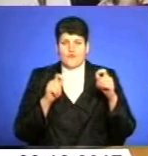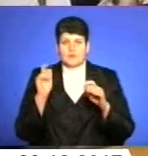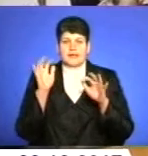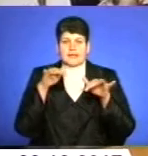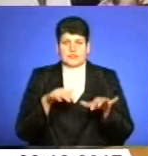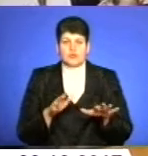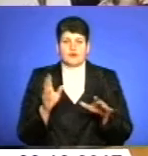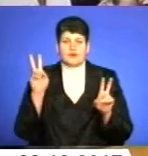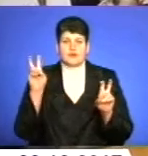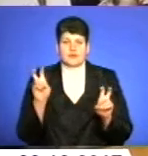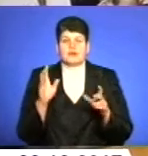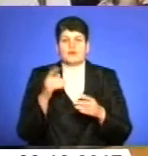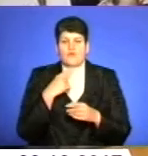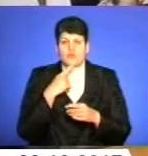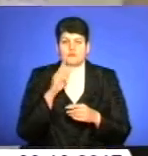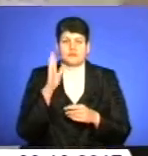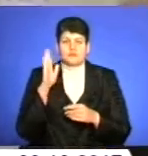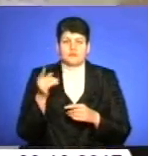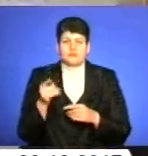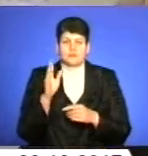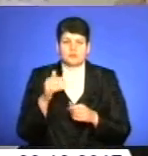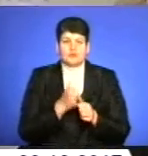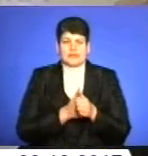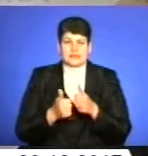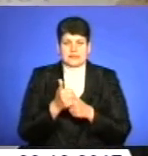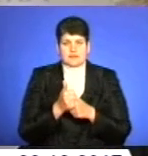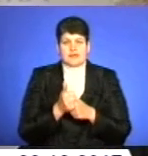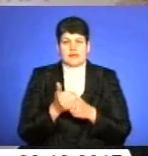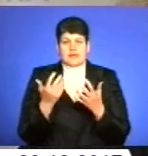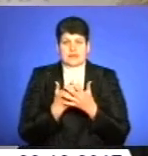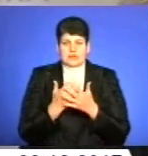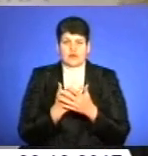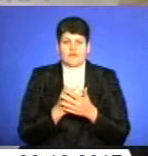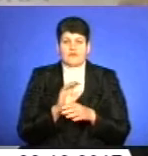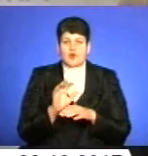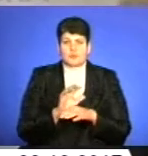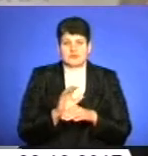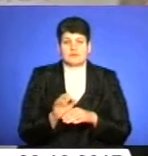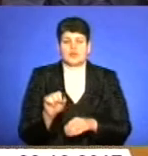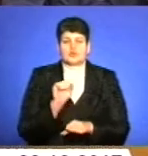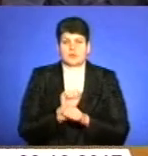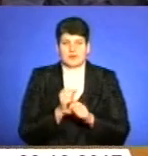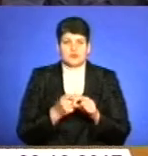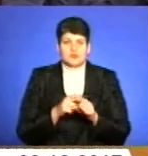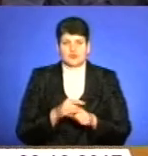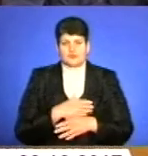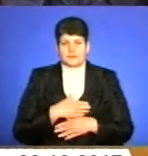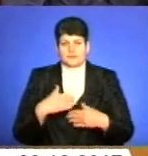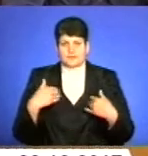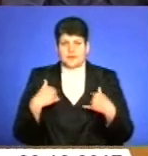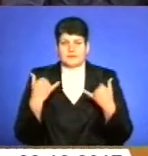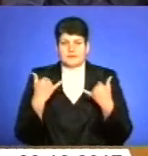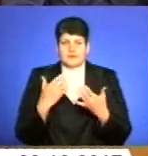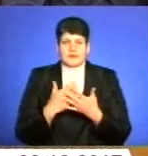у майбутньому Тернопіль стане одним з лідерів у кіновиробництві в Україні, тому зупинятися на досягнутому не збираються. Наразі